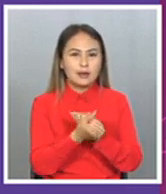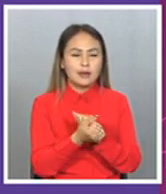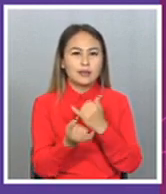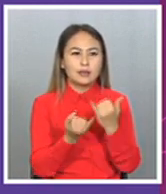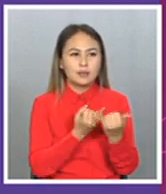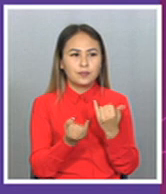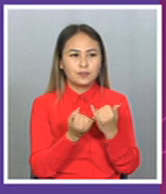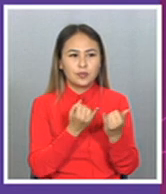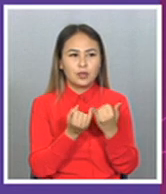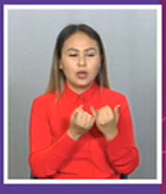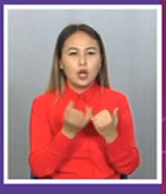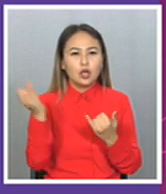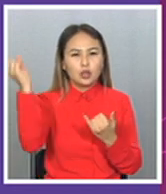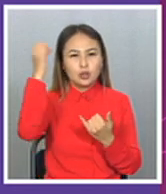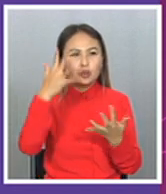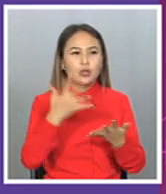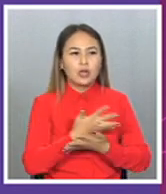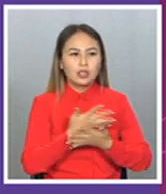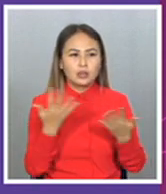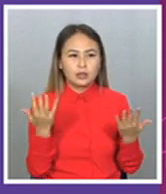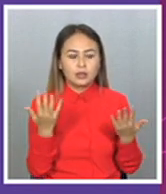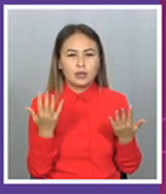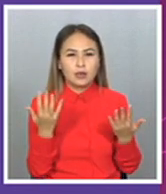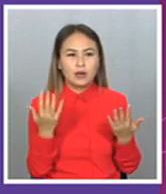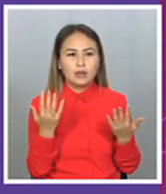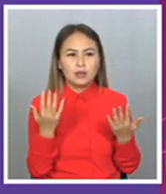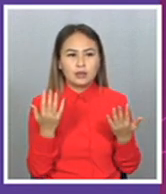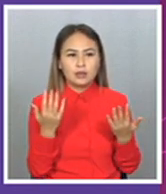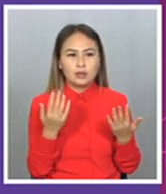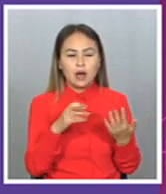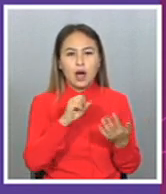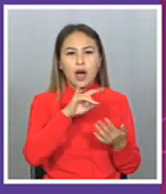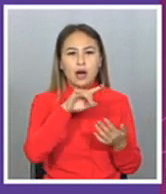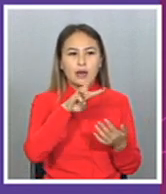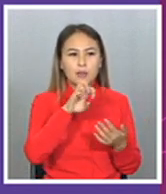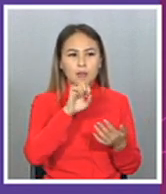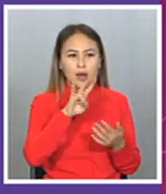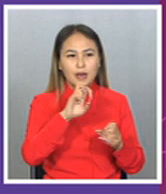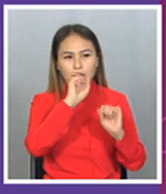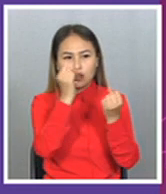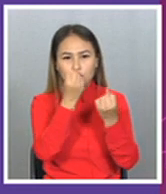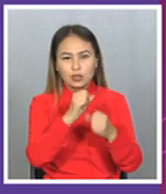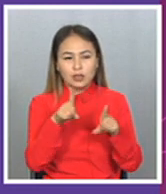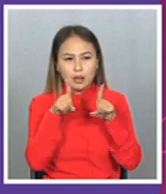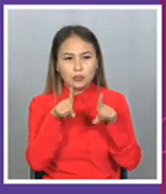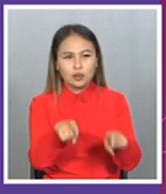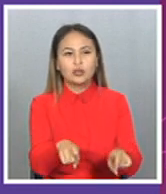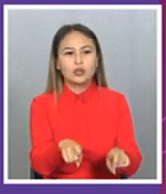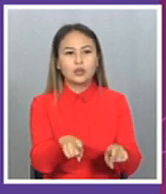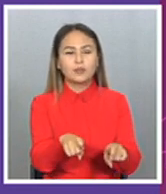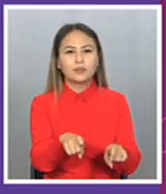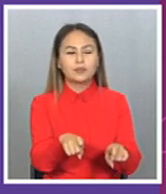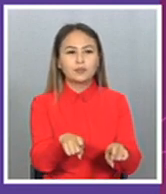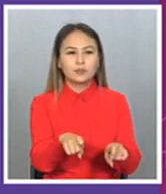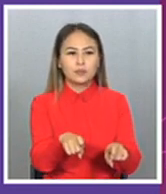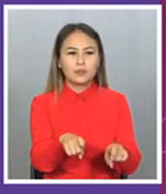Жапырақ сарғайды. Күн ашылды. Арман